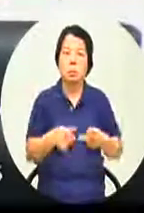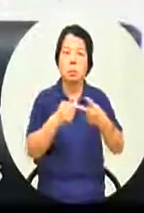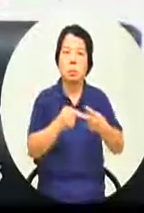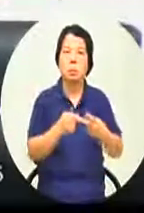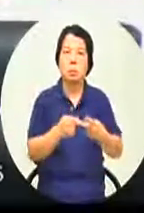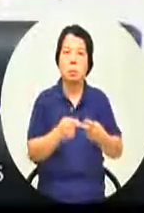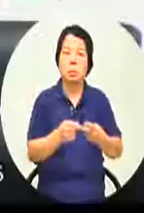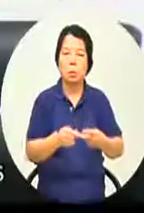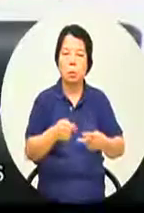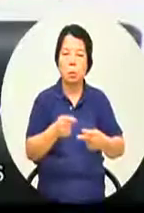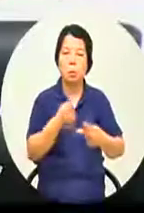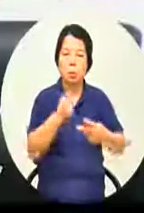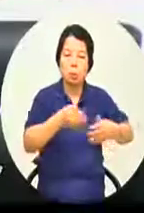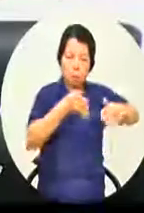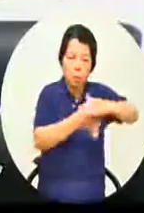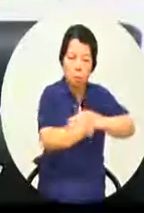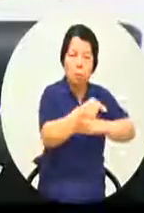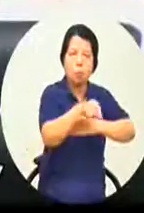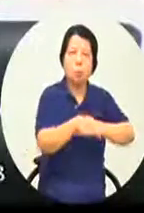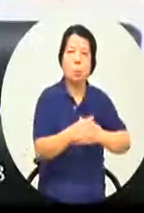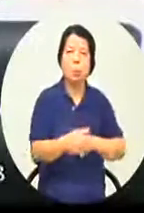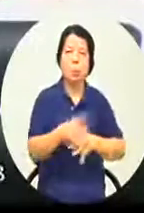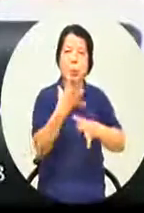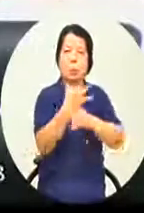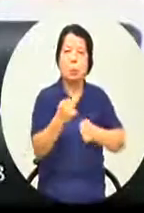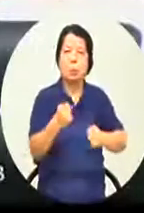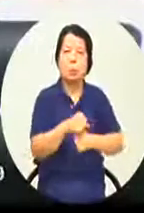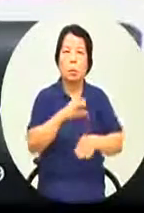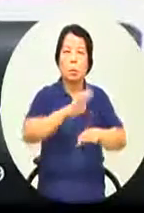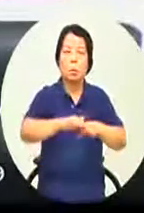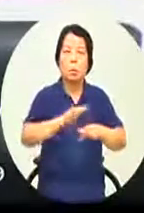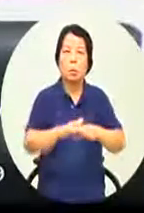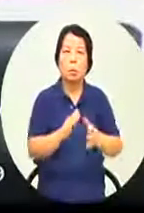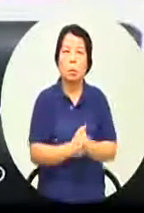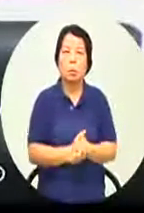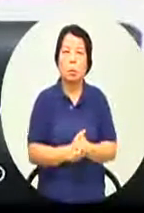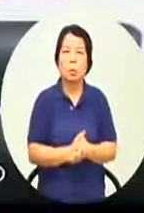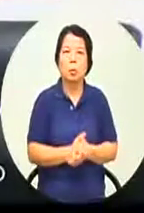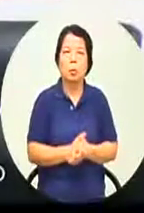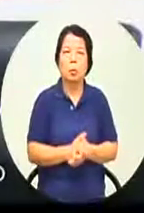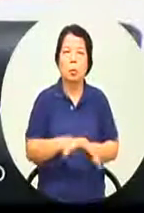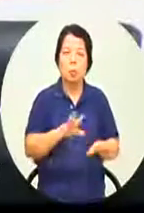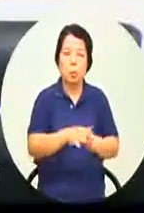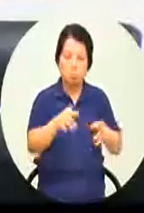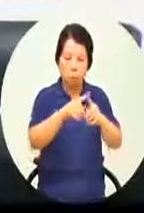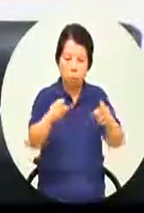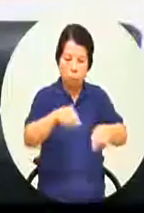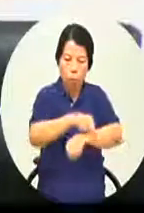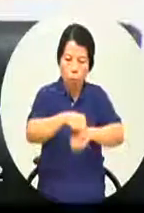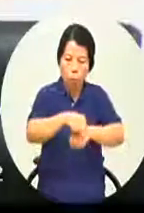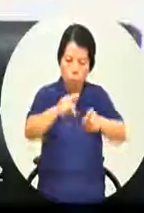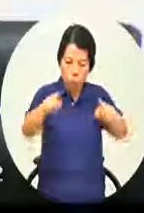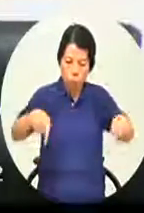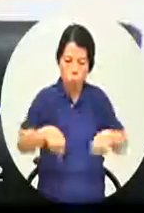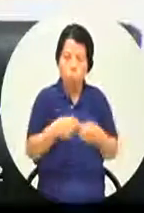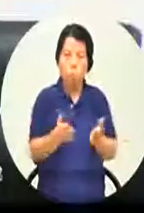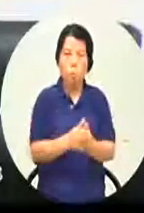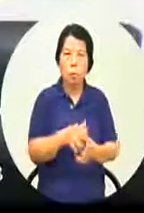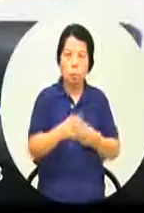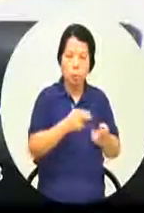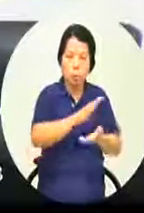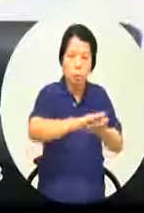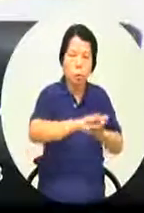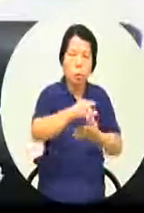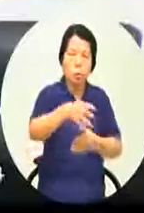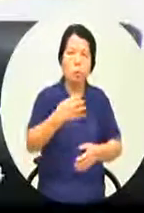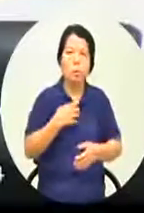过港隧道什么时候你们会有一个时程表，除了我们要解决掉哈马